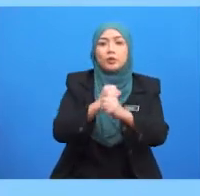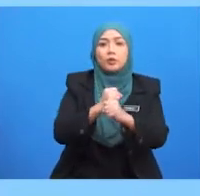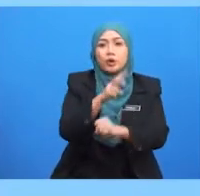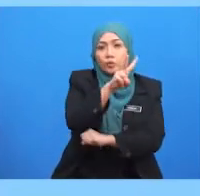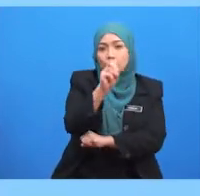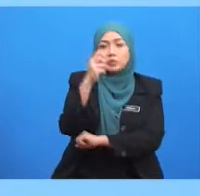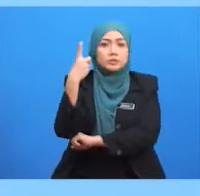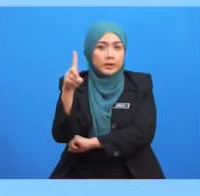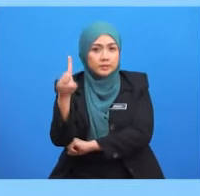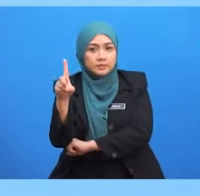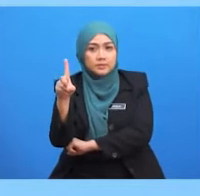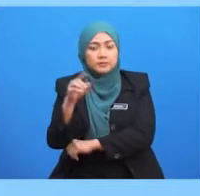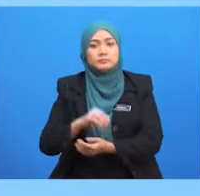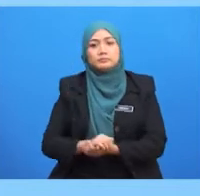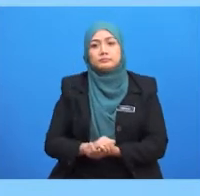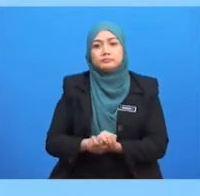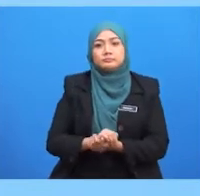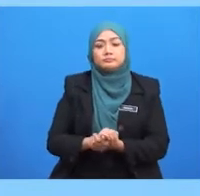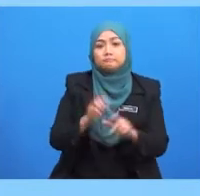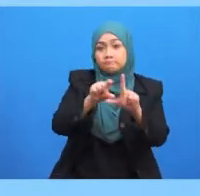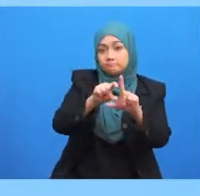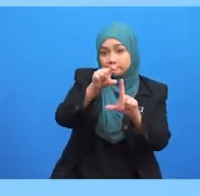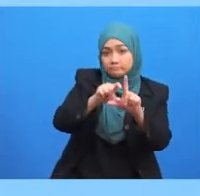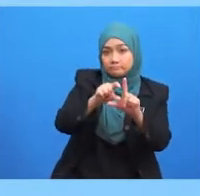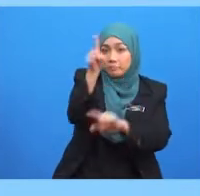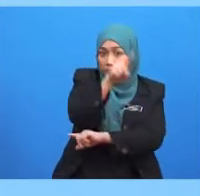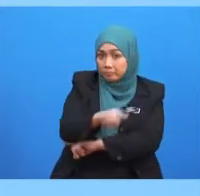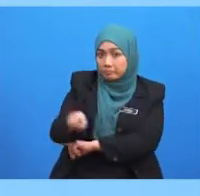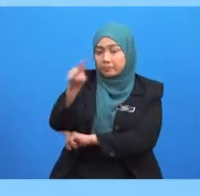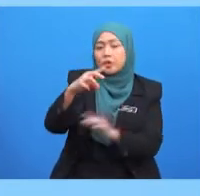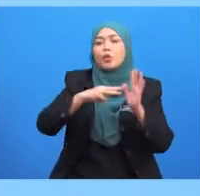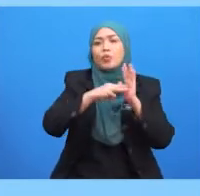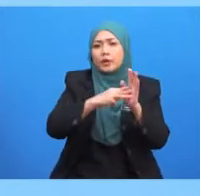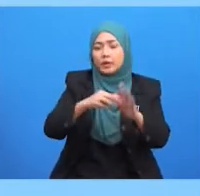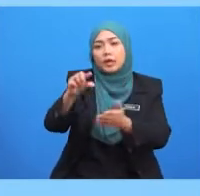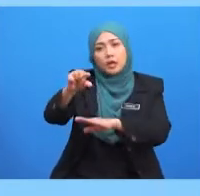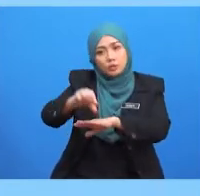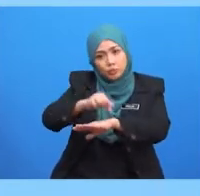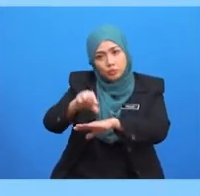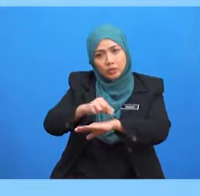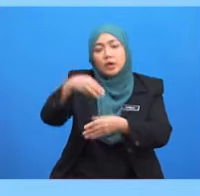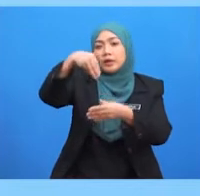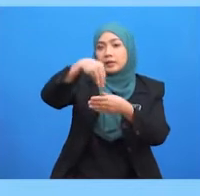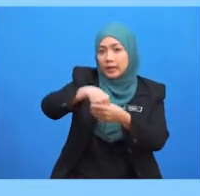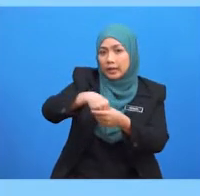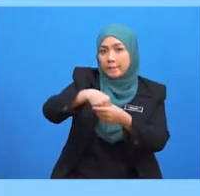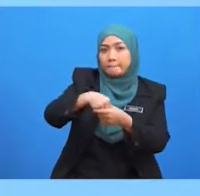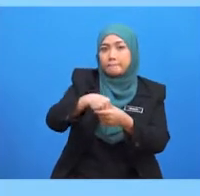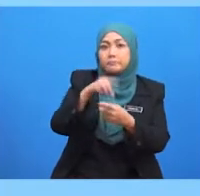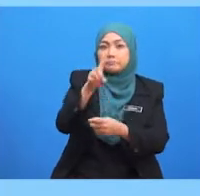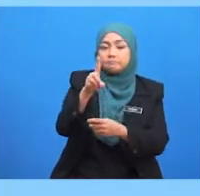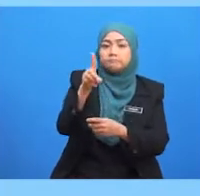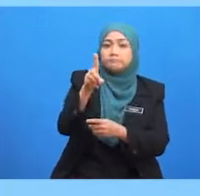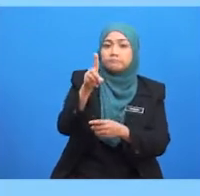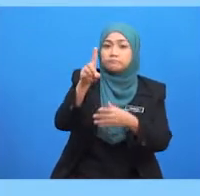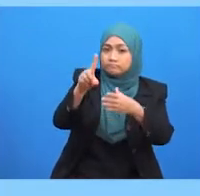2011 capai bule mewakili jumlah penggunaannya dalam sebulan